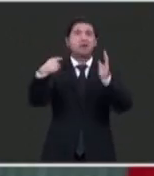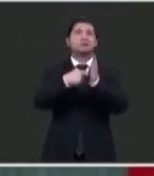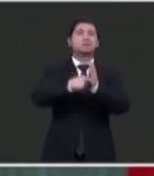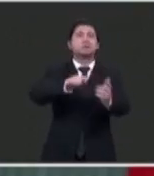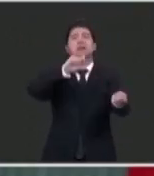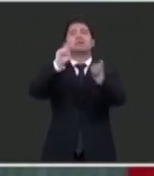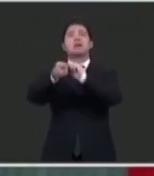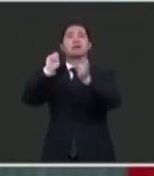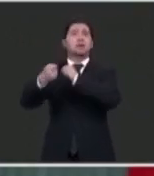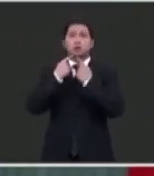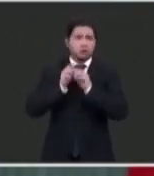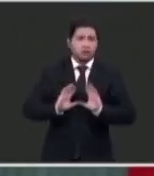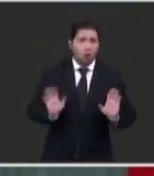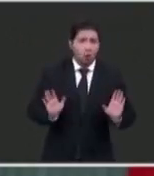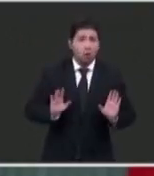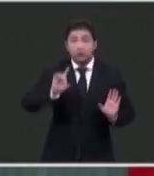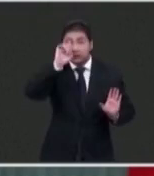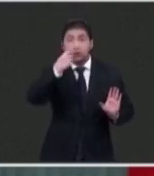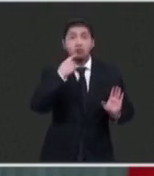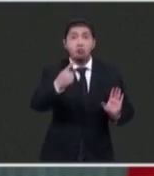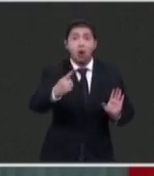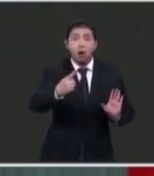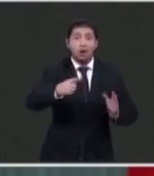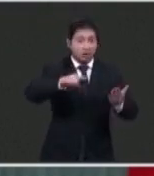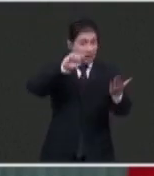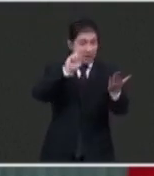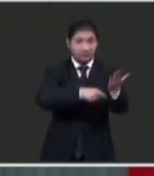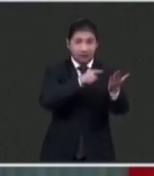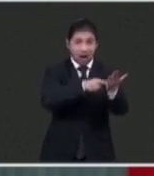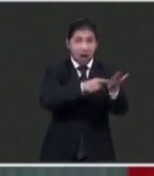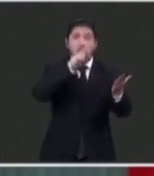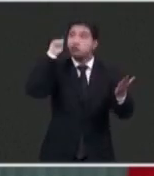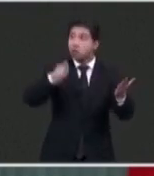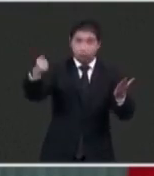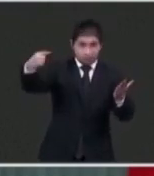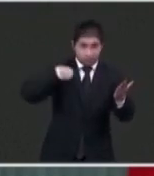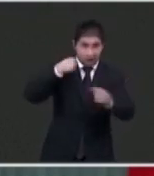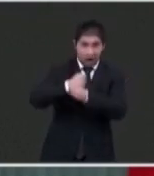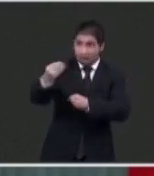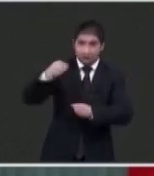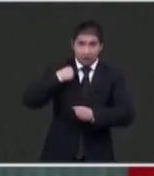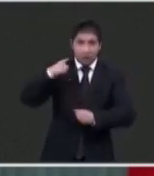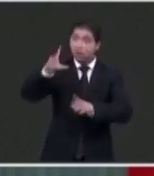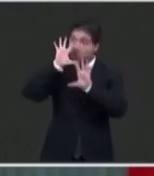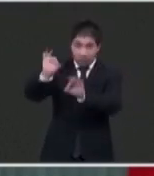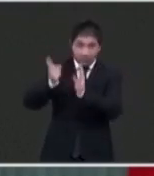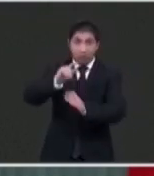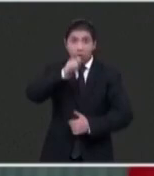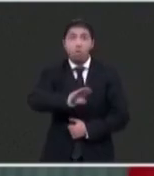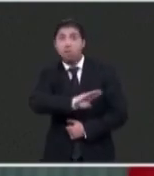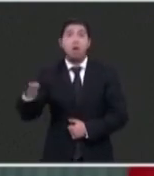değiştirmesini değil sadece altına imza attıkları hususlara Sadık kalmalarını